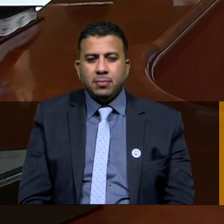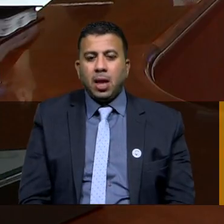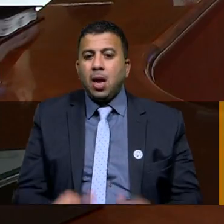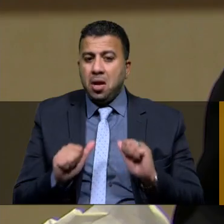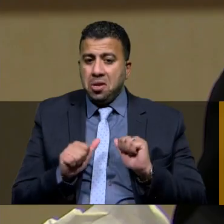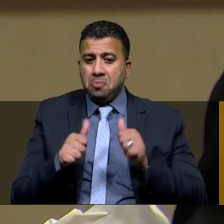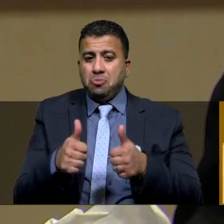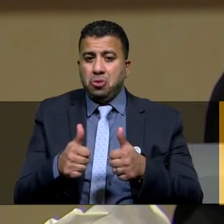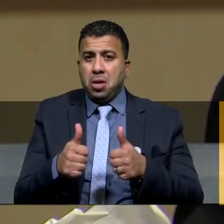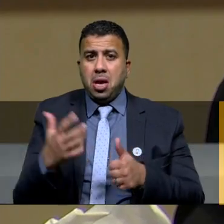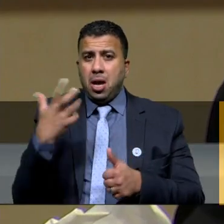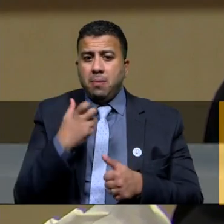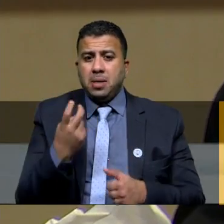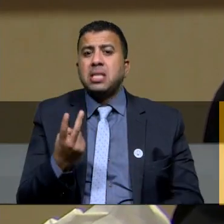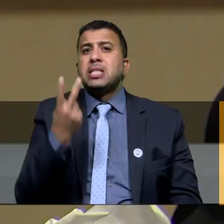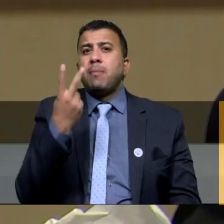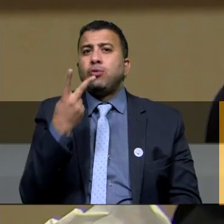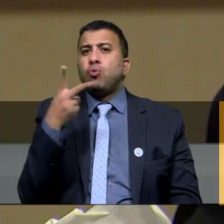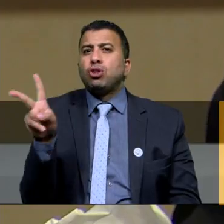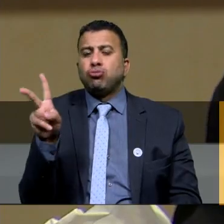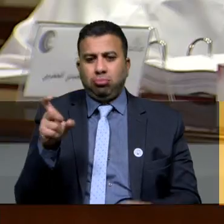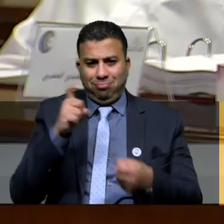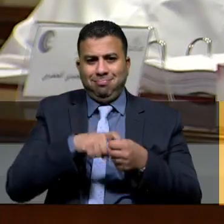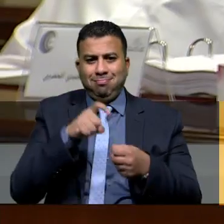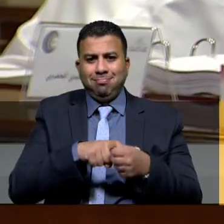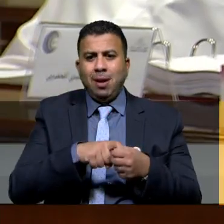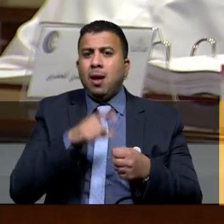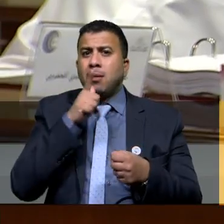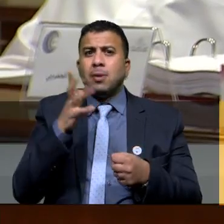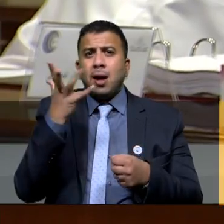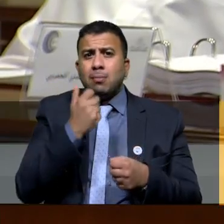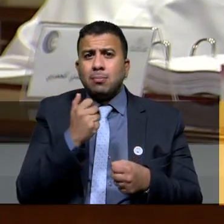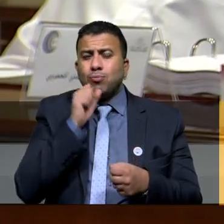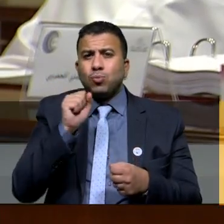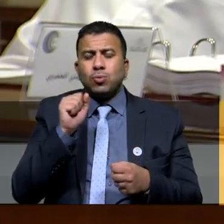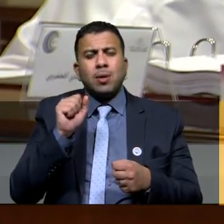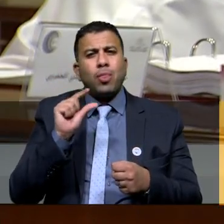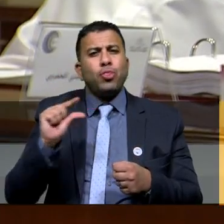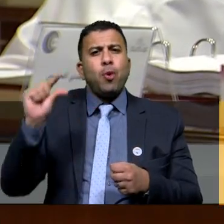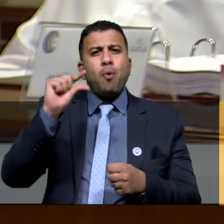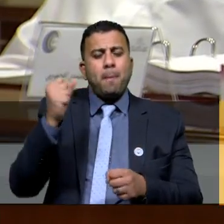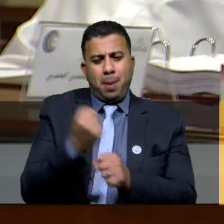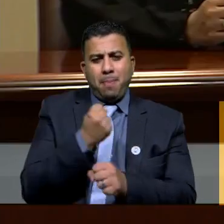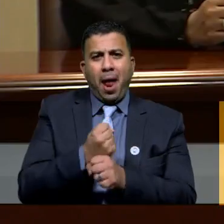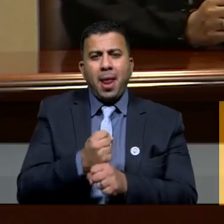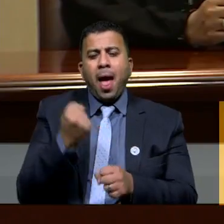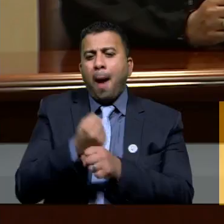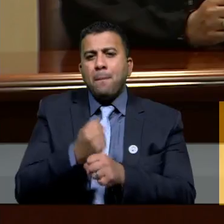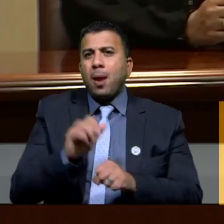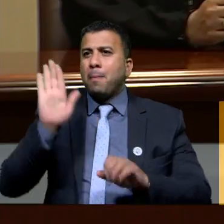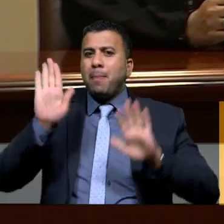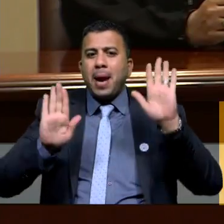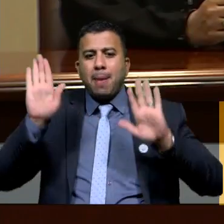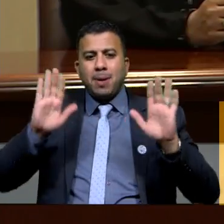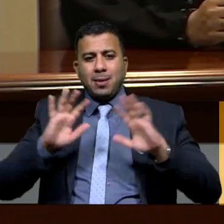بمشاركة 27 منتسباً، انطلقت الدفعة الأولى من برنامج الدبلوم المهني في العمل البرلماني